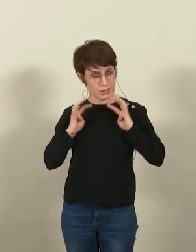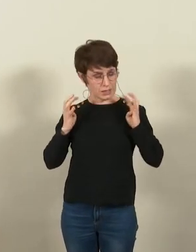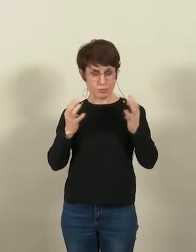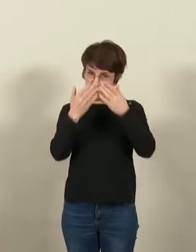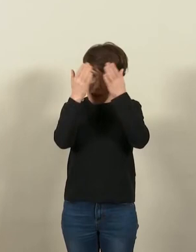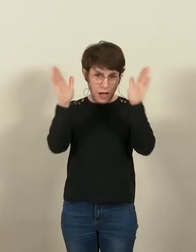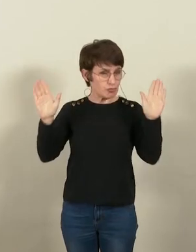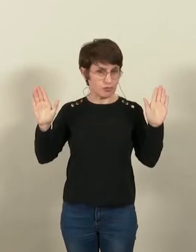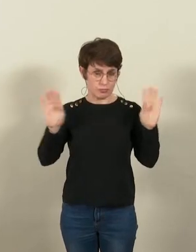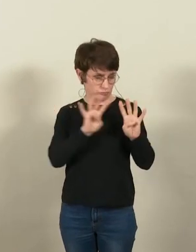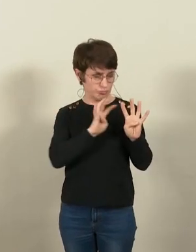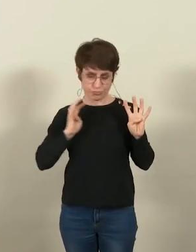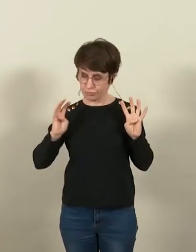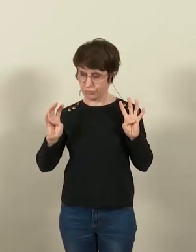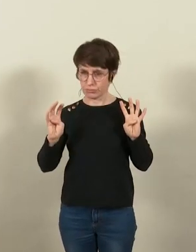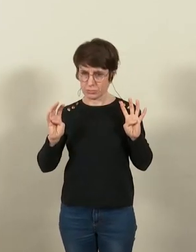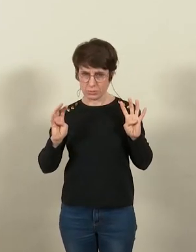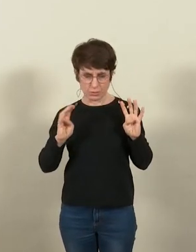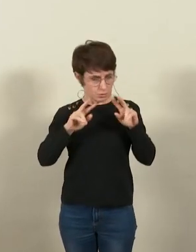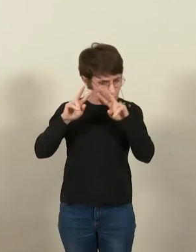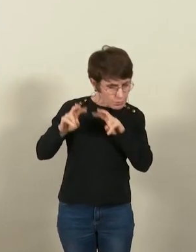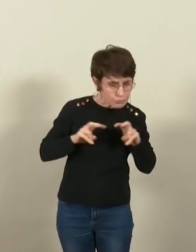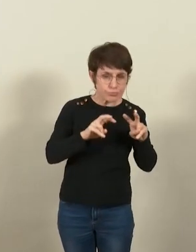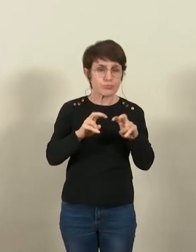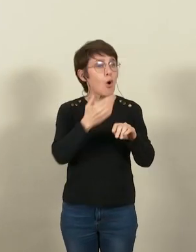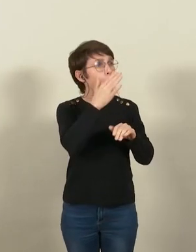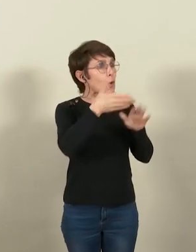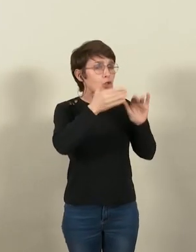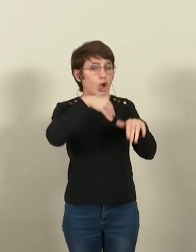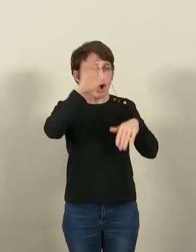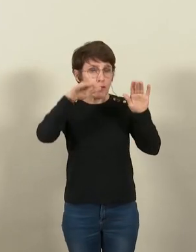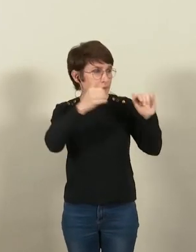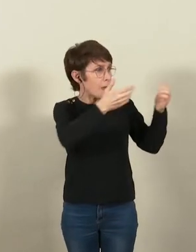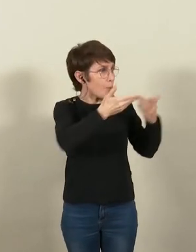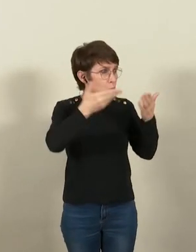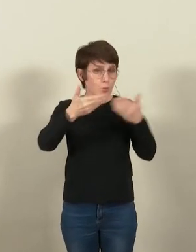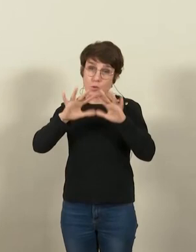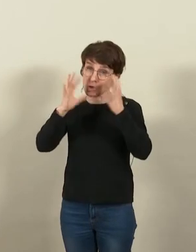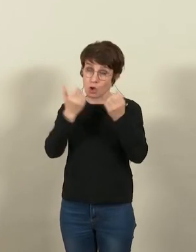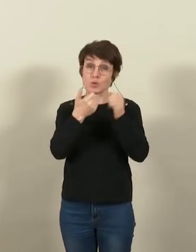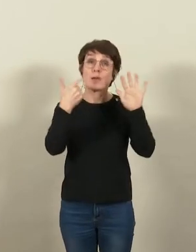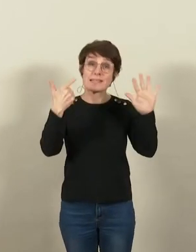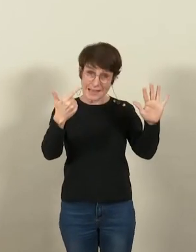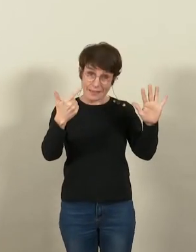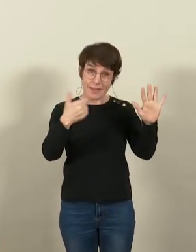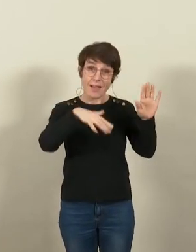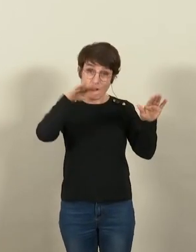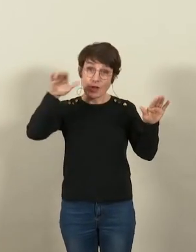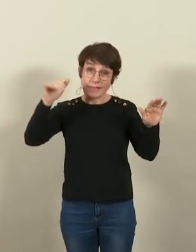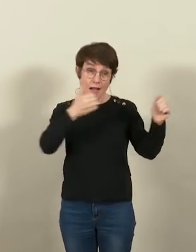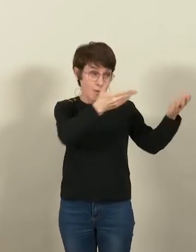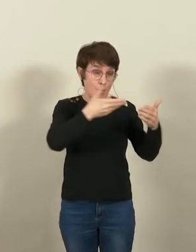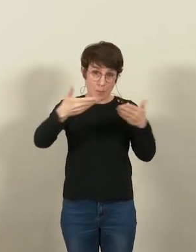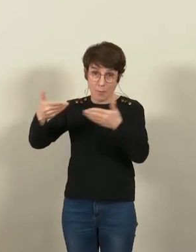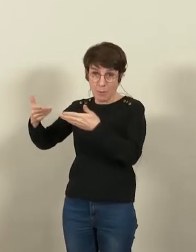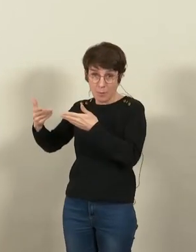large il y a une consultation qui a bien été ouverte il y a d'ailleurs eu SEP opérateurs qui ont répondu donc que tout